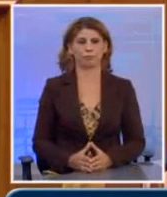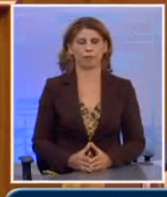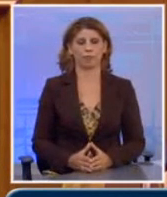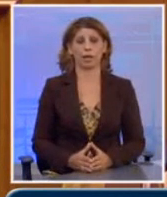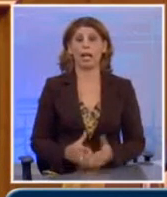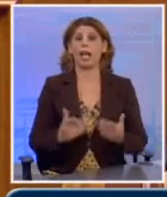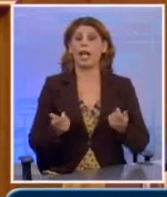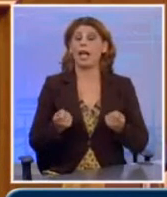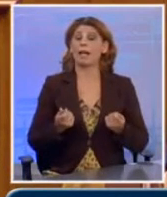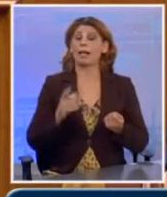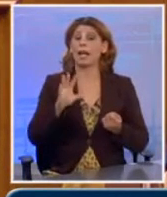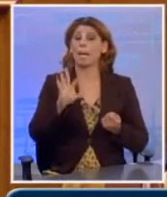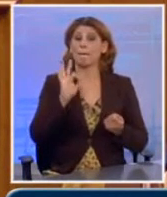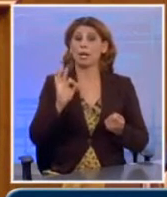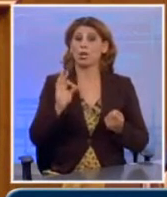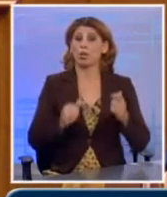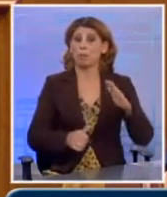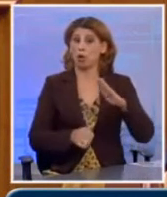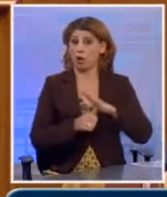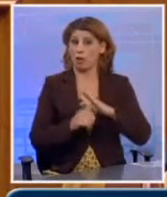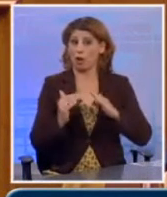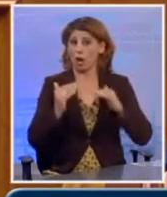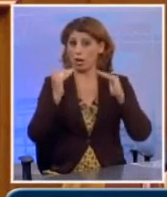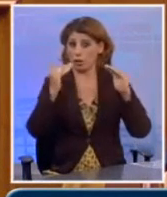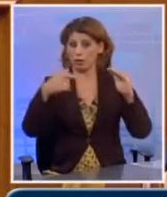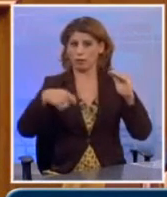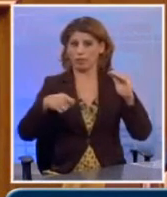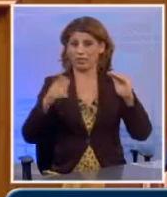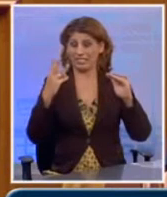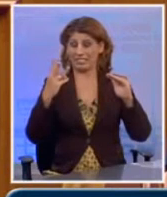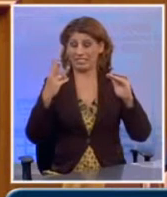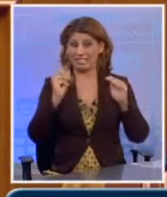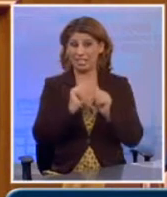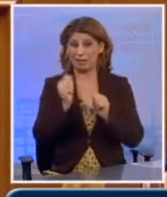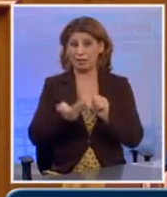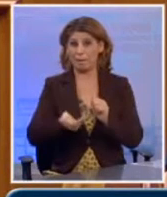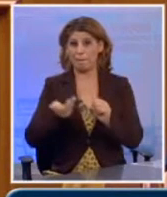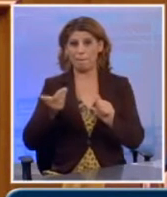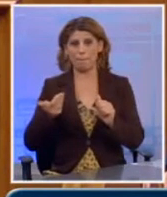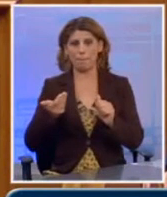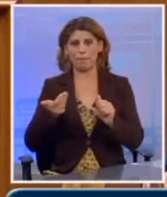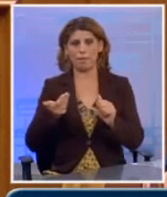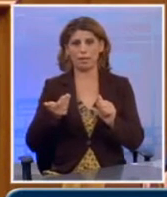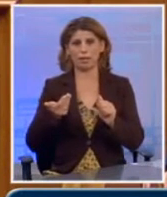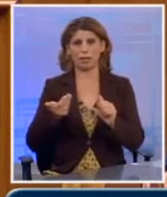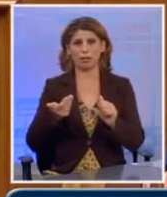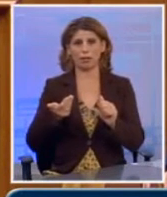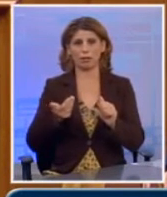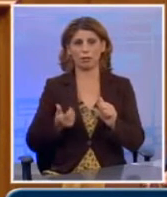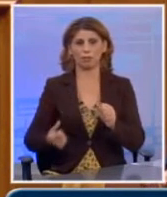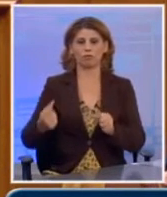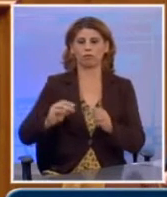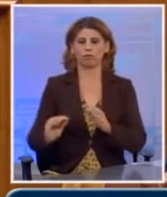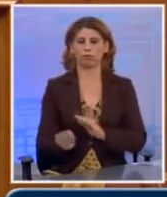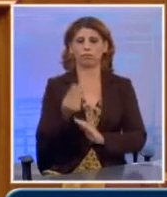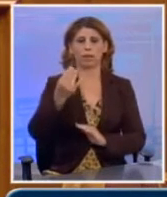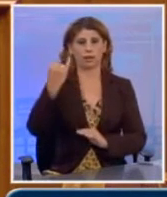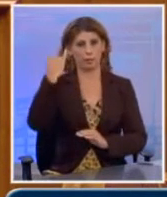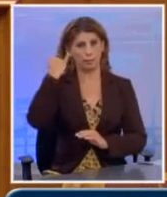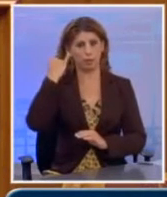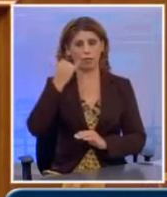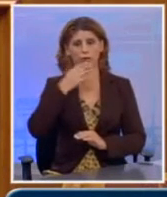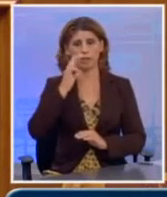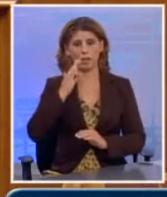Έγινε επιλογή Προέδρου ανωτάτου δικαστηρίου, ο οποίος τρεις μήνες πριν είχε γίνει αντιπρόεδρος, άρα